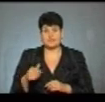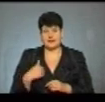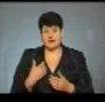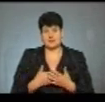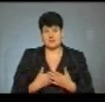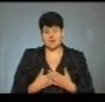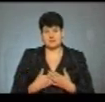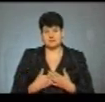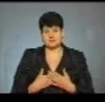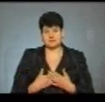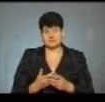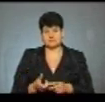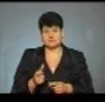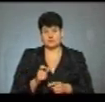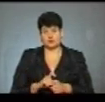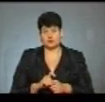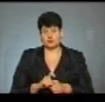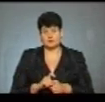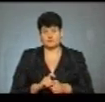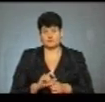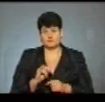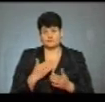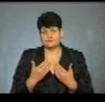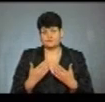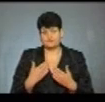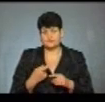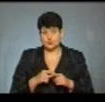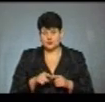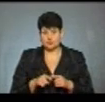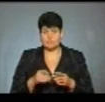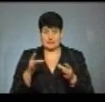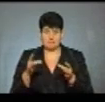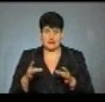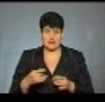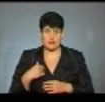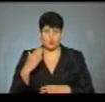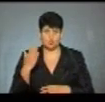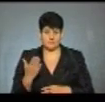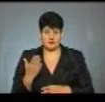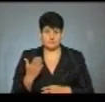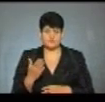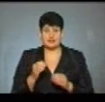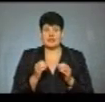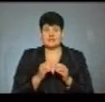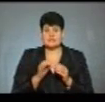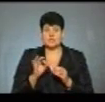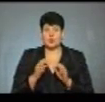наприклад, дуже скептично до цього ставлюсь, коли в мене пакетні голосування. По 1009,